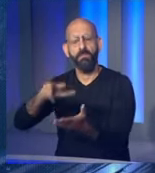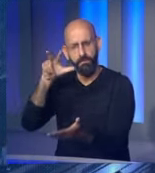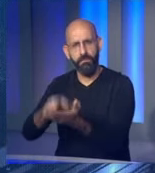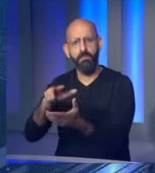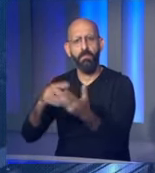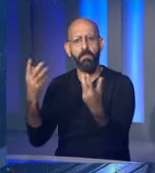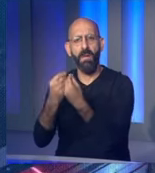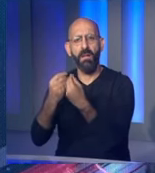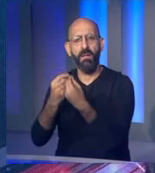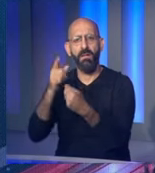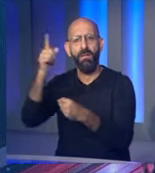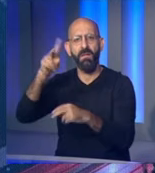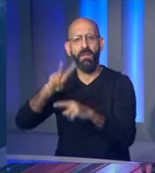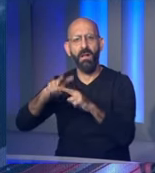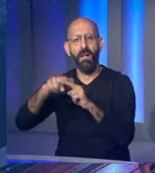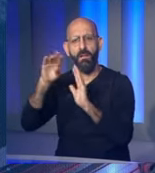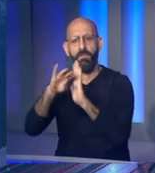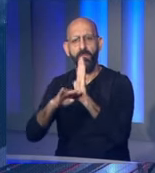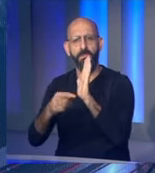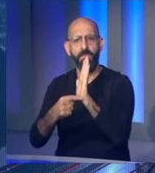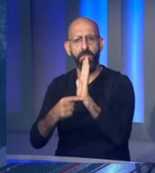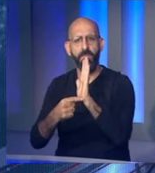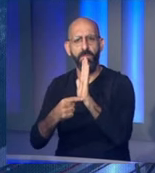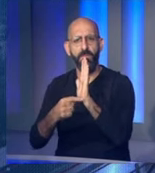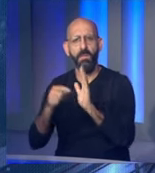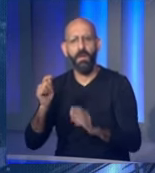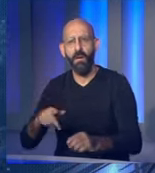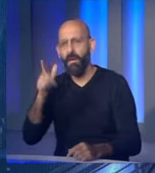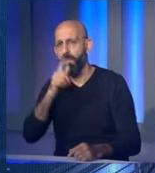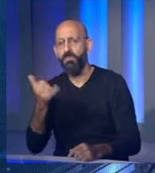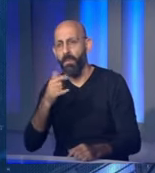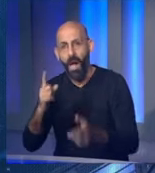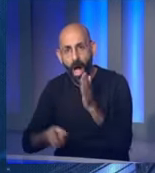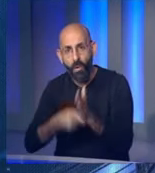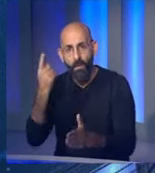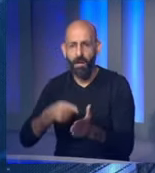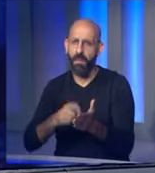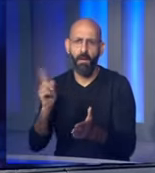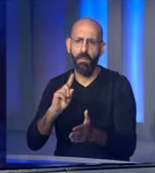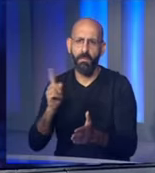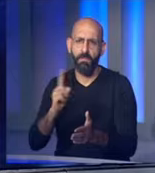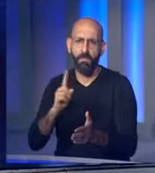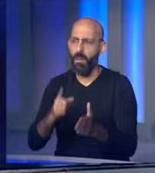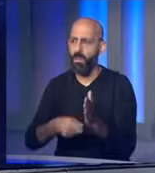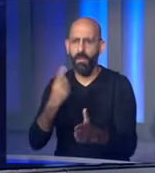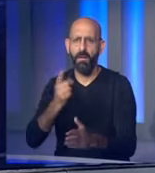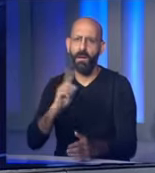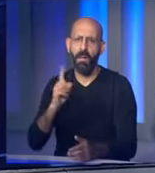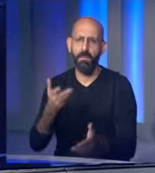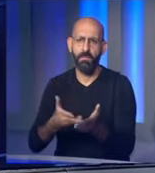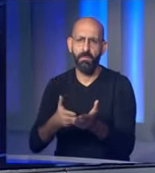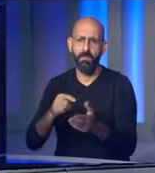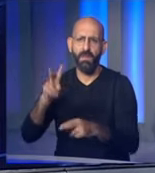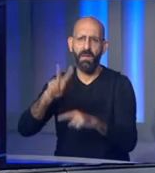الرئيس بري وكستين يقول انه نسق مع الاسرائيليين فيما يخص المسوده لكن بري استدرك